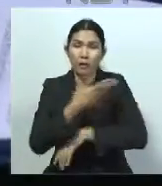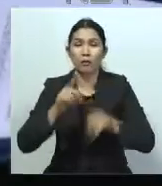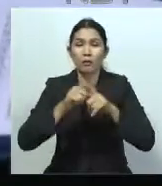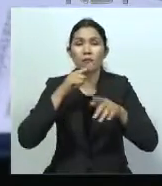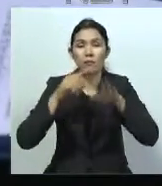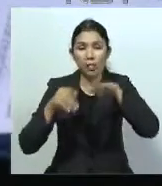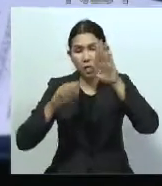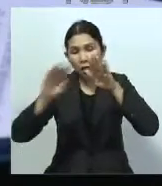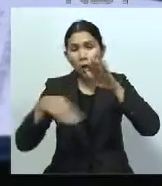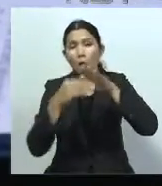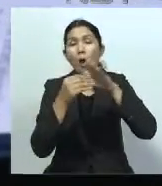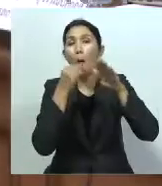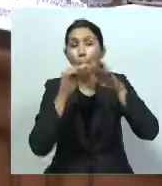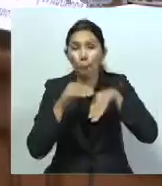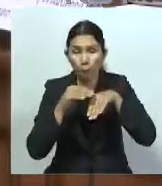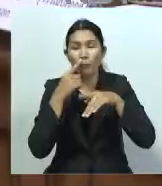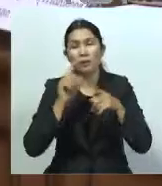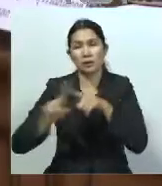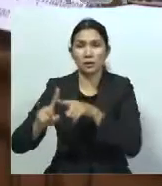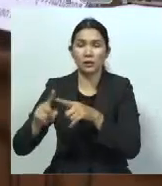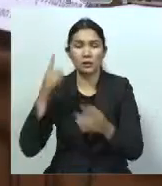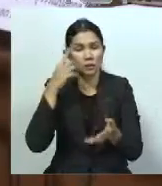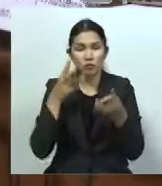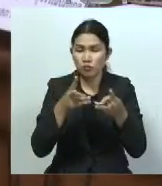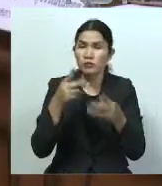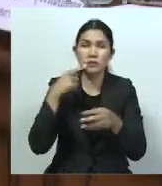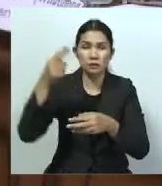ครีมโดยเน้นนำไปใช้ในโครงการรักษาด้วยช่องท